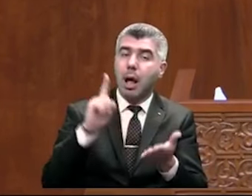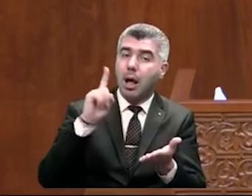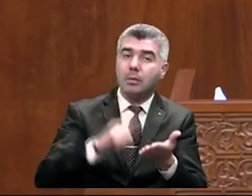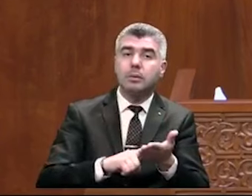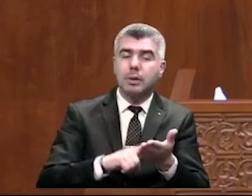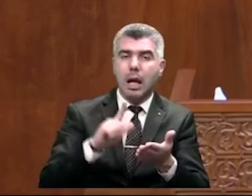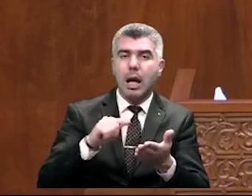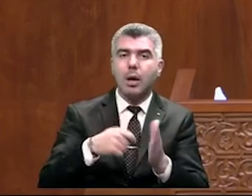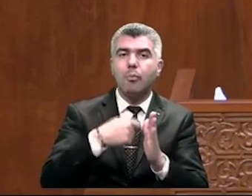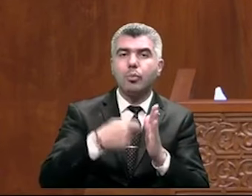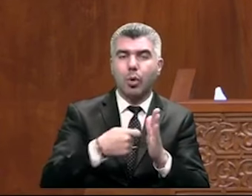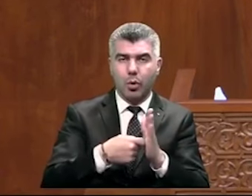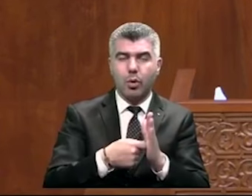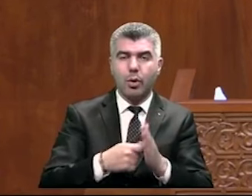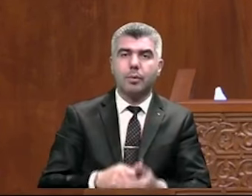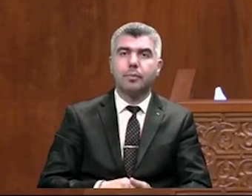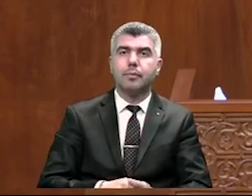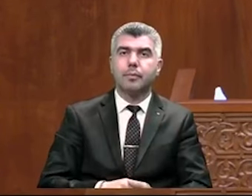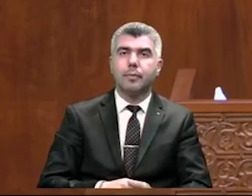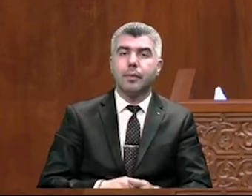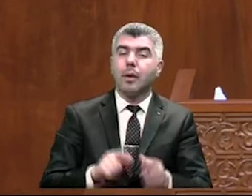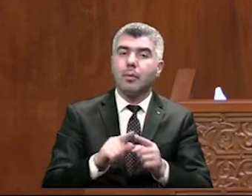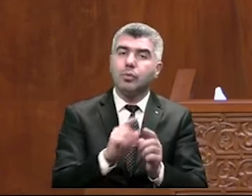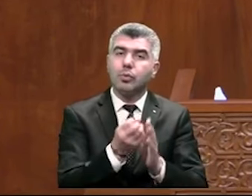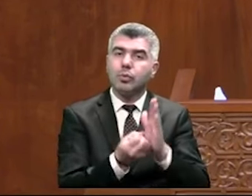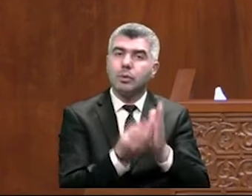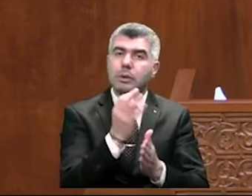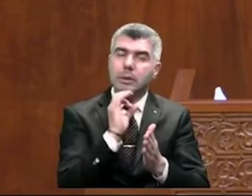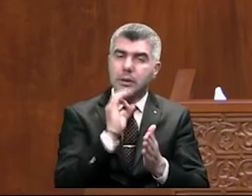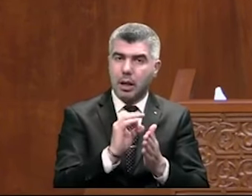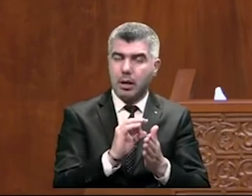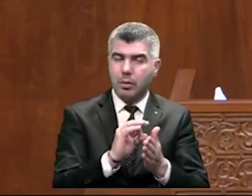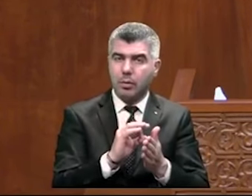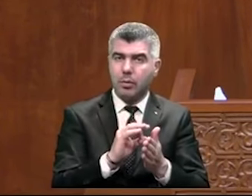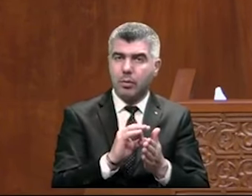الذي ياتي في اطار كذلك تطوير وتحسين